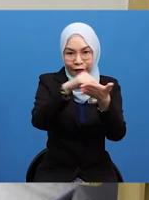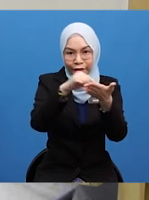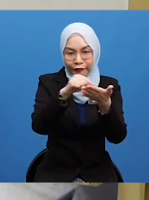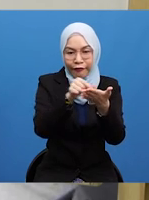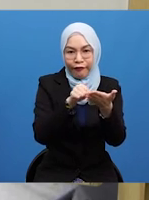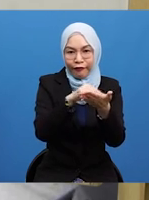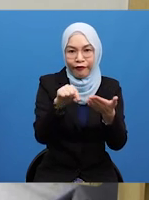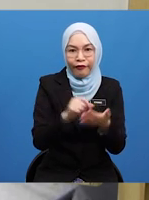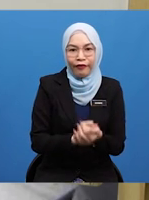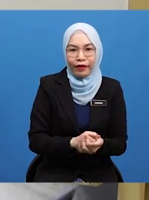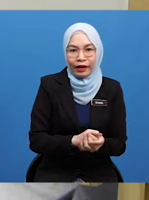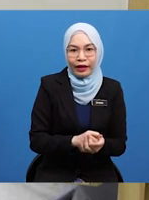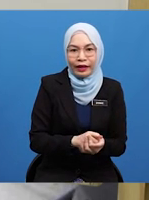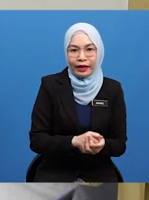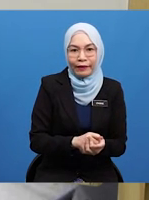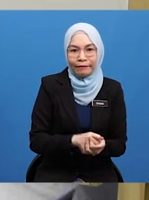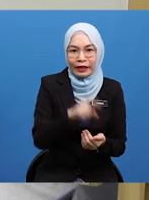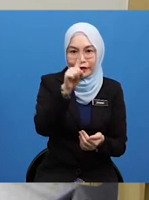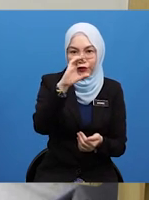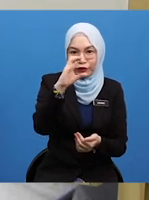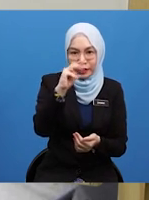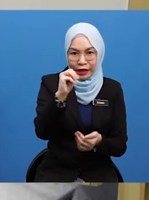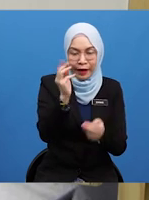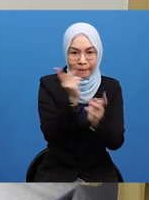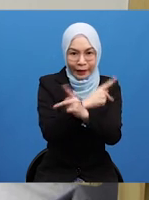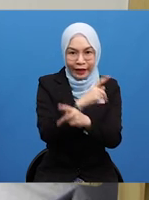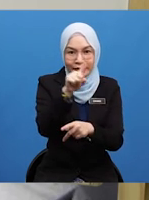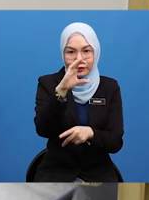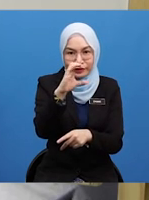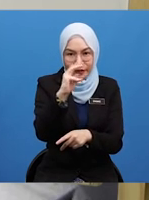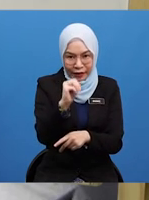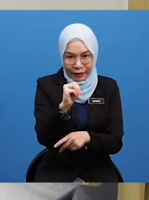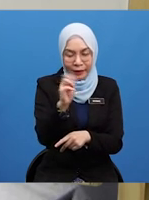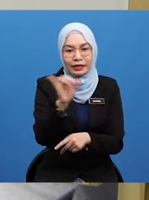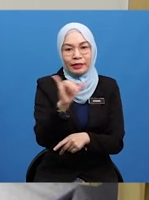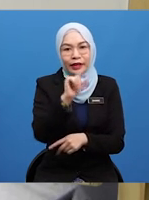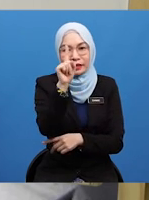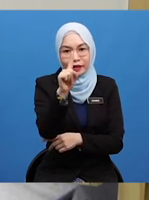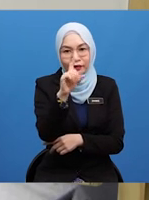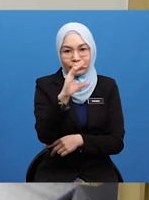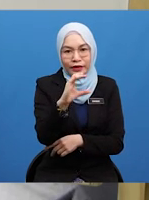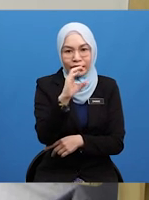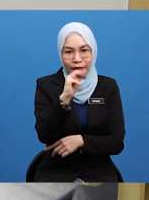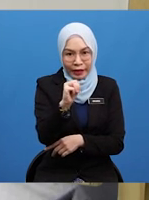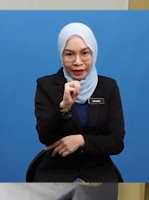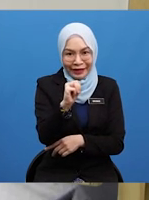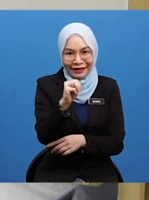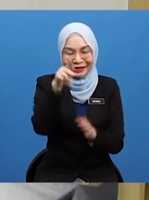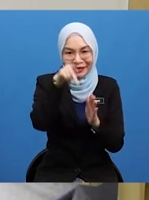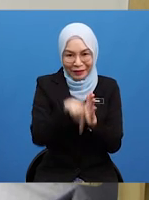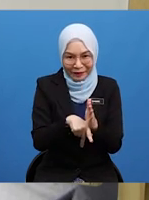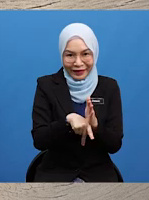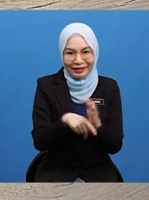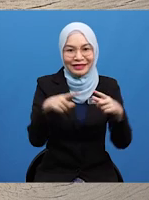darab 1 cm bersamaan 1 cm persegi. Cuba lihat di tangan cikgu, murid-murid.